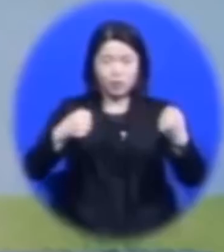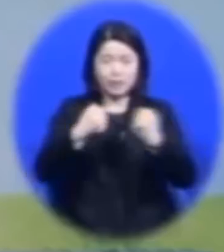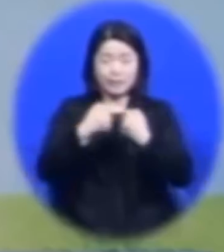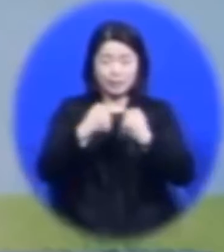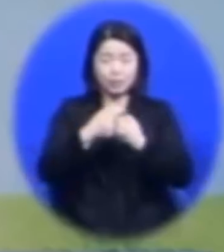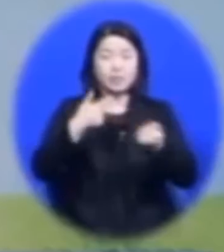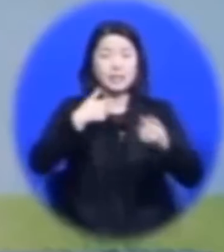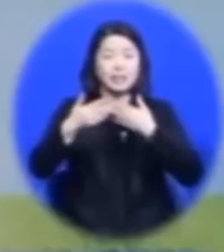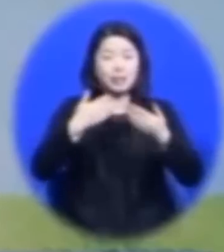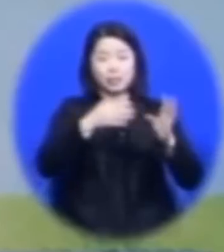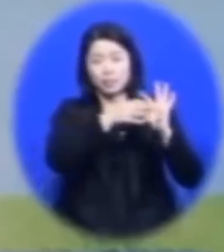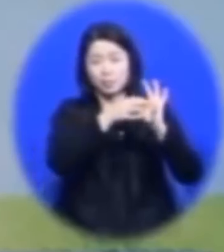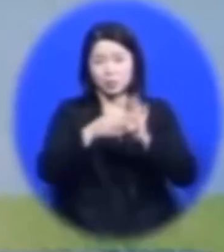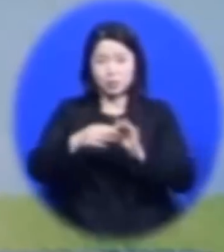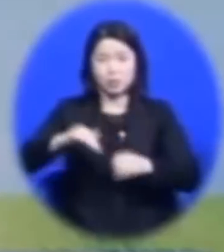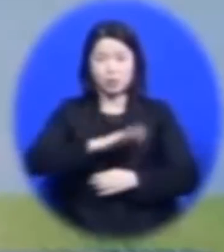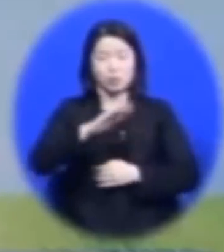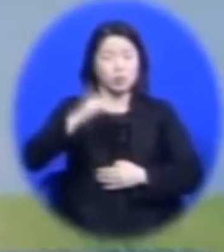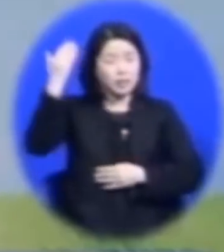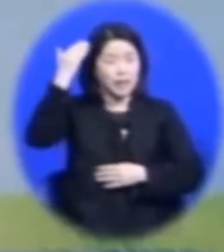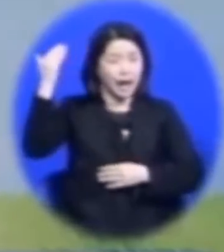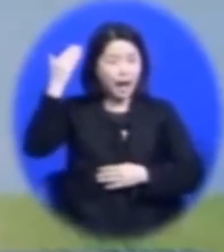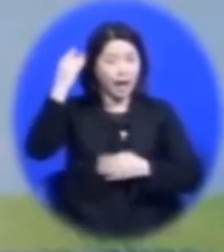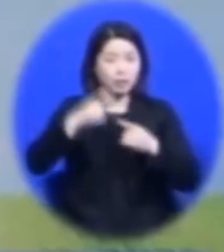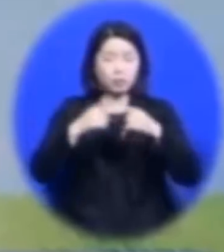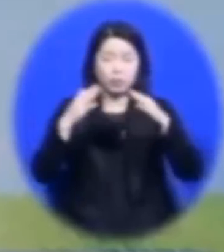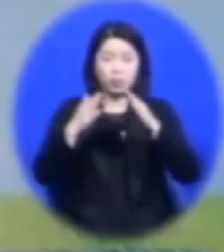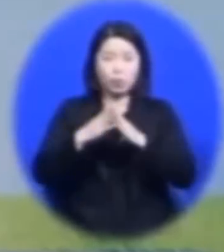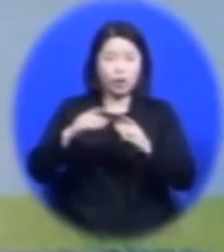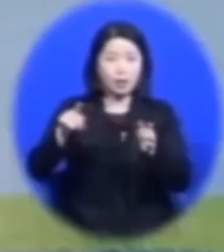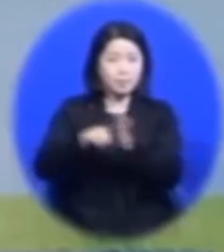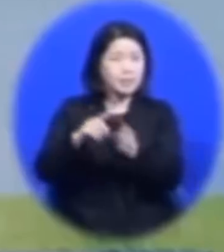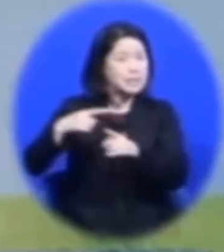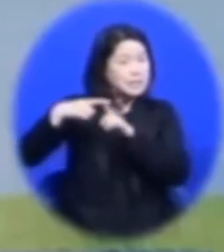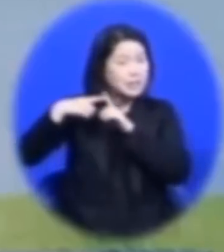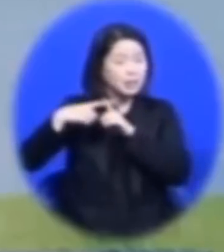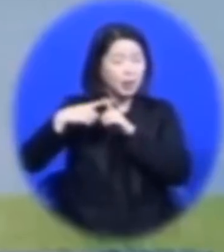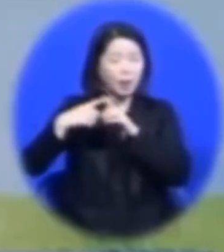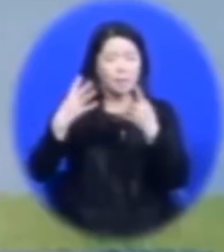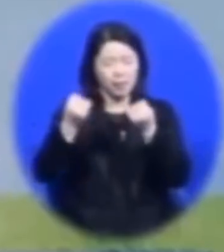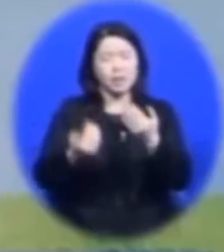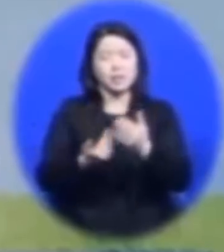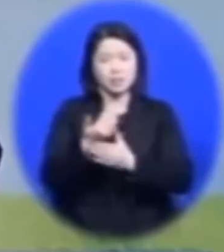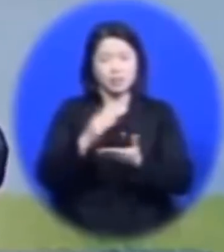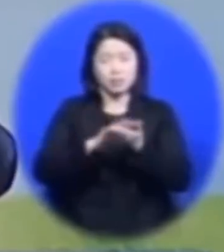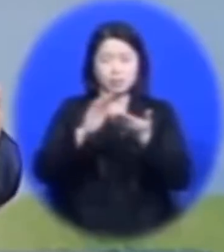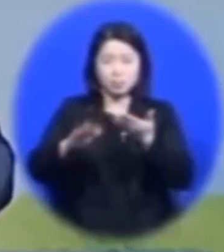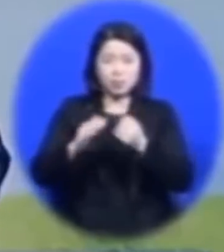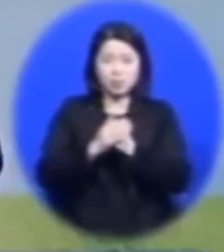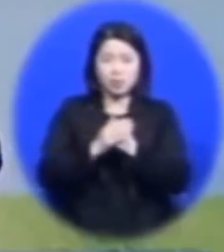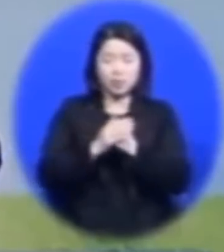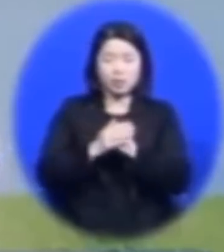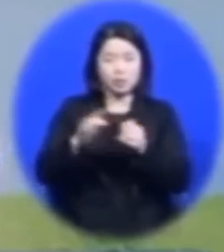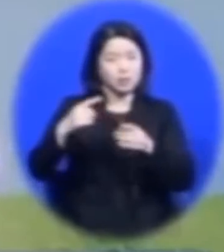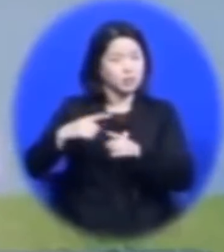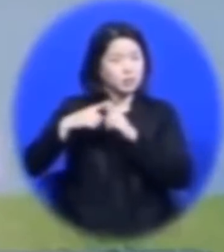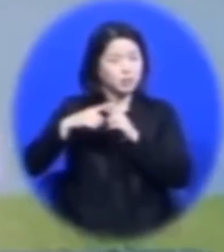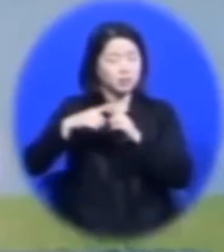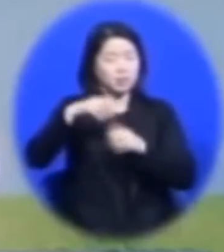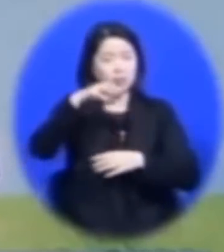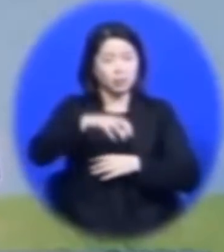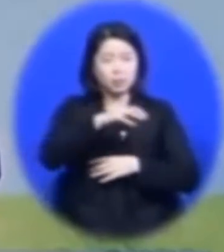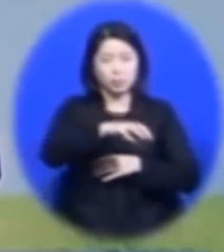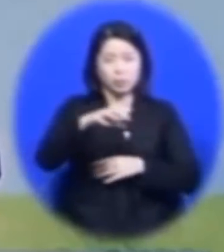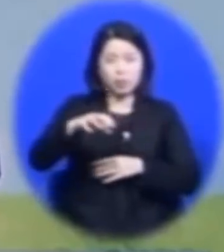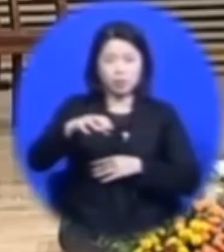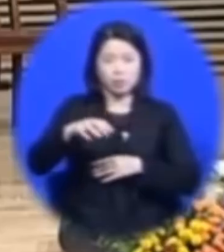우리 한국교회가 많은 순교자를 배출했습니다 그 순교지 를 돌아보는 것은 그렇게 마음이 편안한